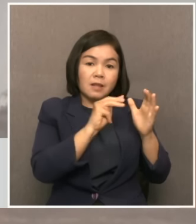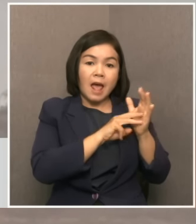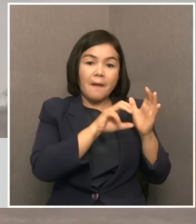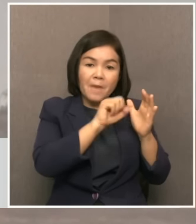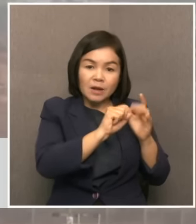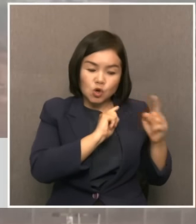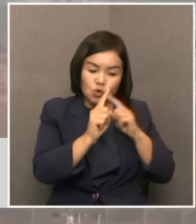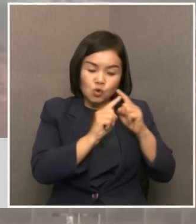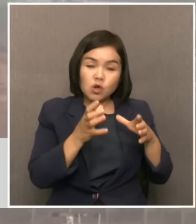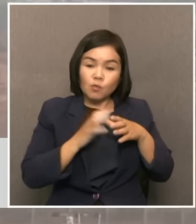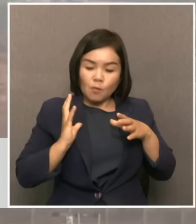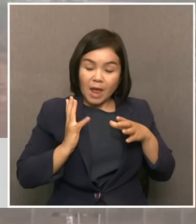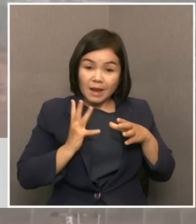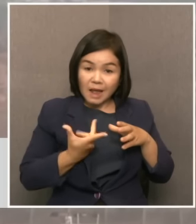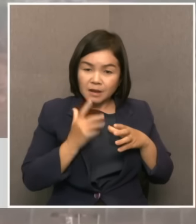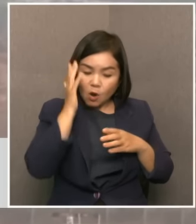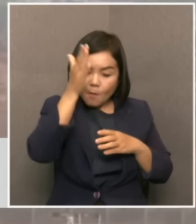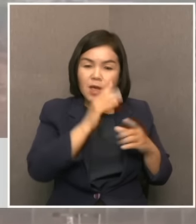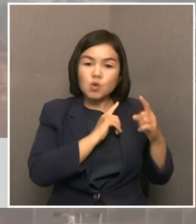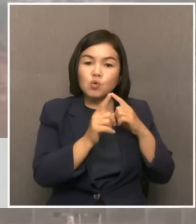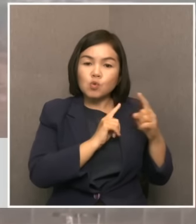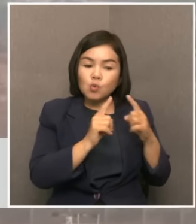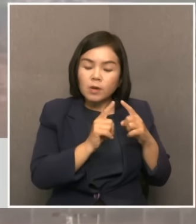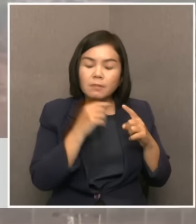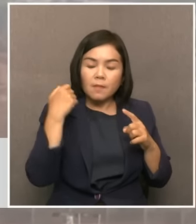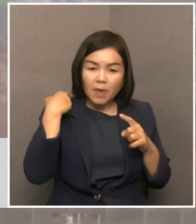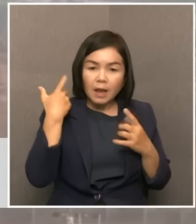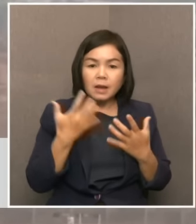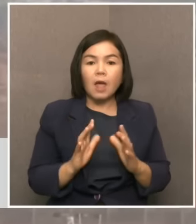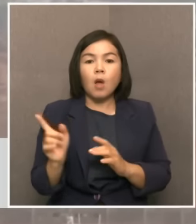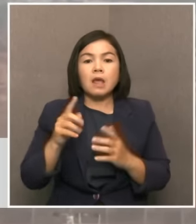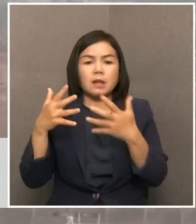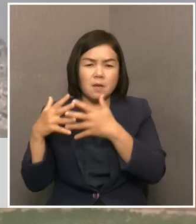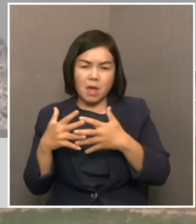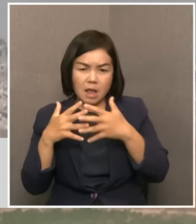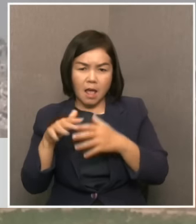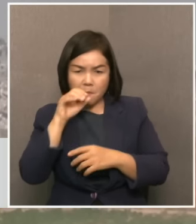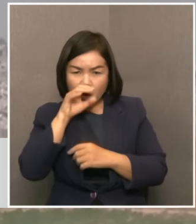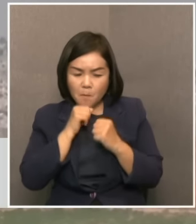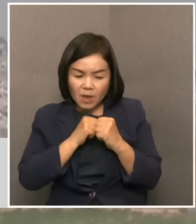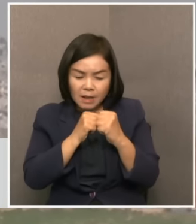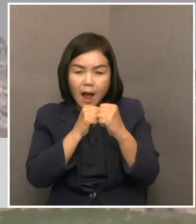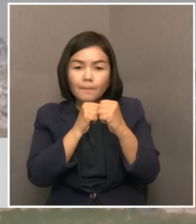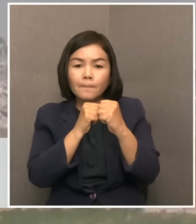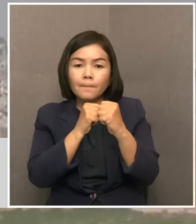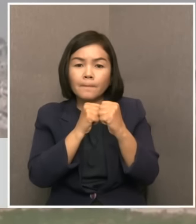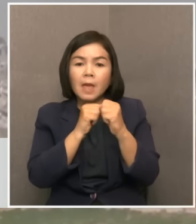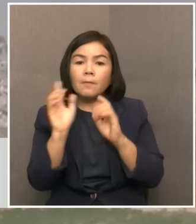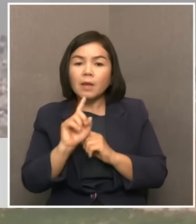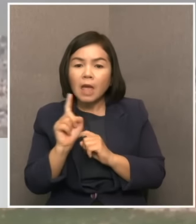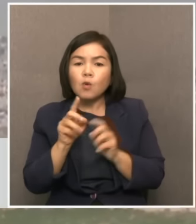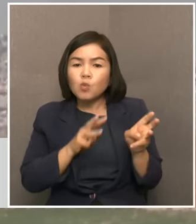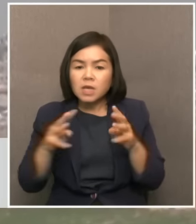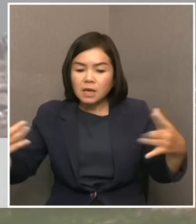ลุ่มอื่นๆถึงแผนการเจรจาต่อไปด้านทำเนียบขาวสหรัฐระบุว่ากำลังพยายามรักษาความต่อเนื่องของการเจรจ